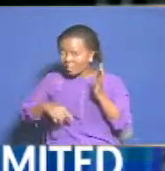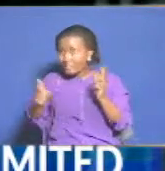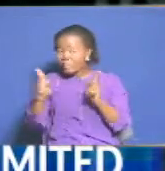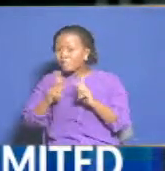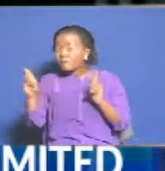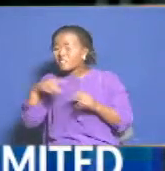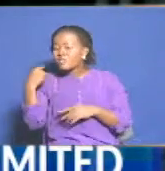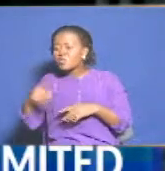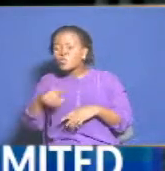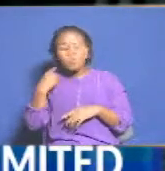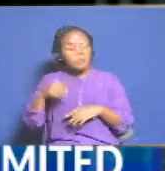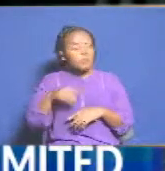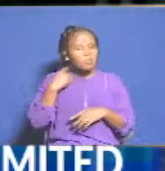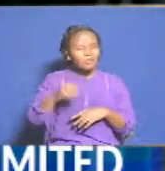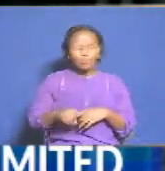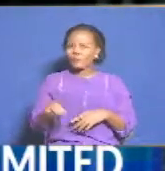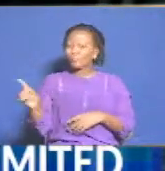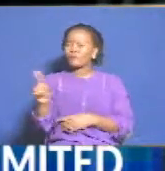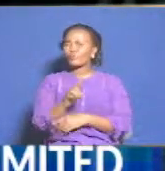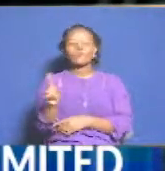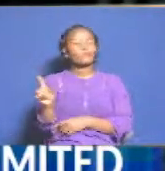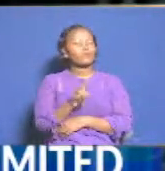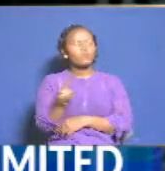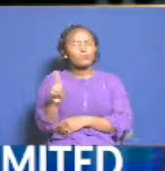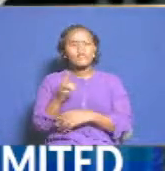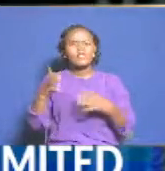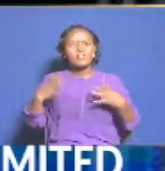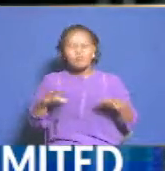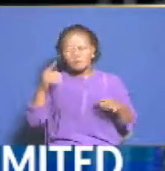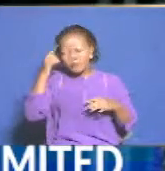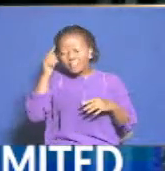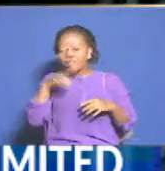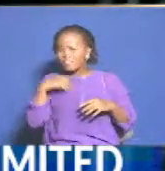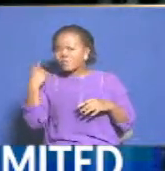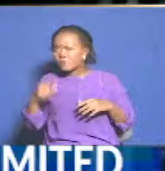kuchezea. Watu wanaiona tu, mnafikiria ni mchezo.